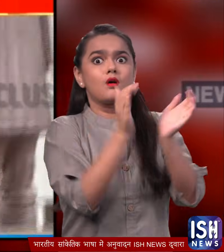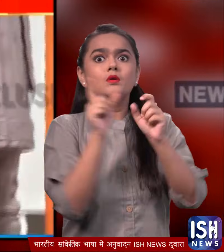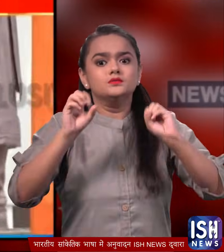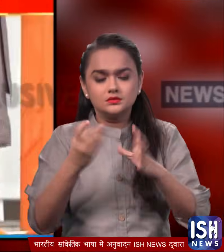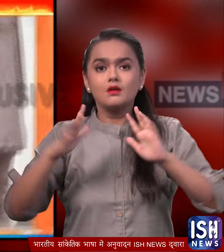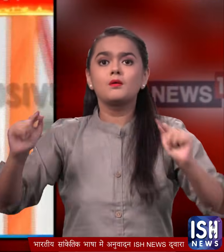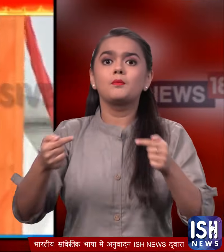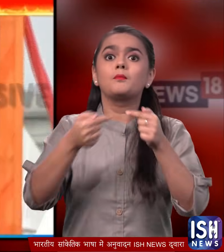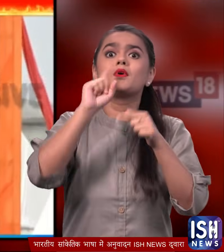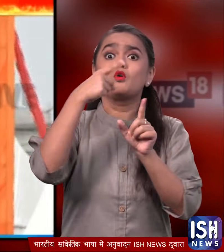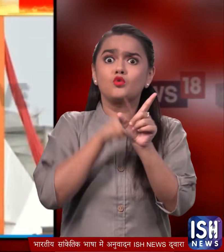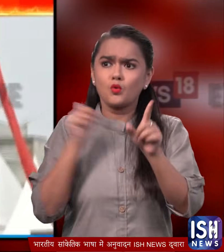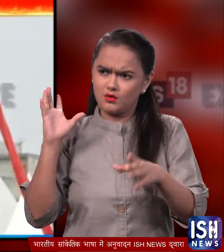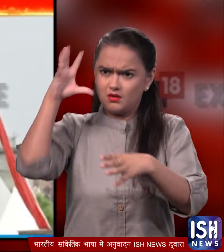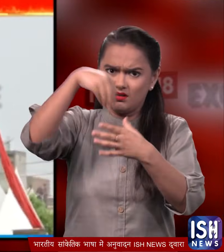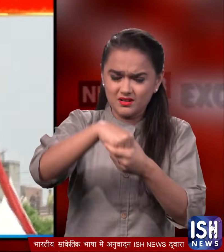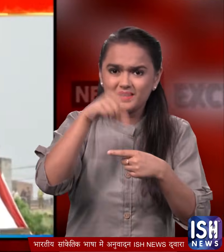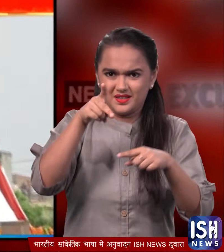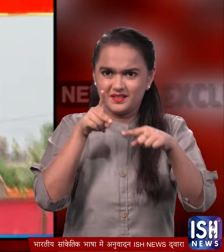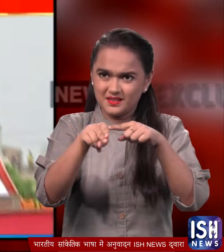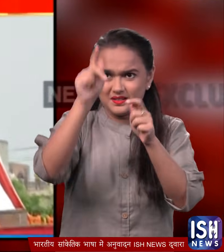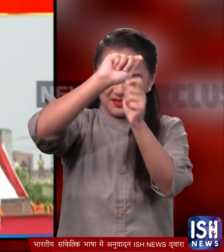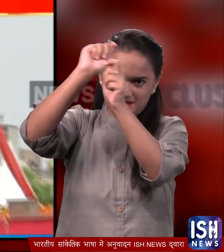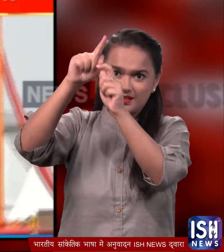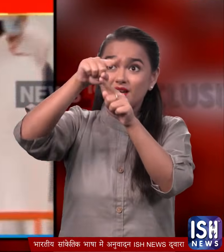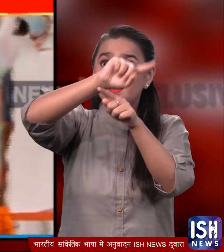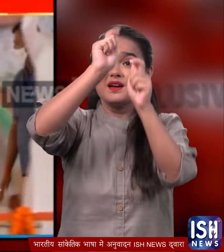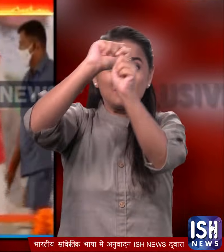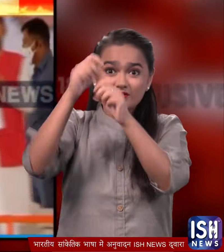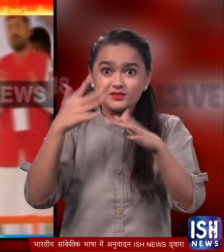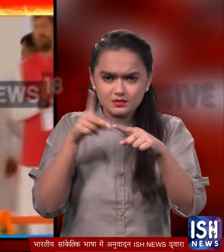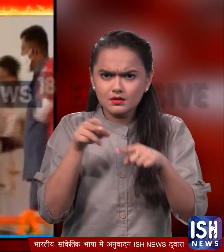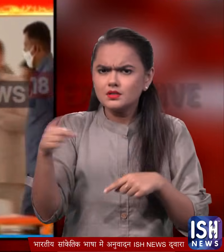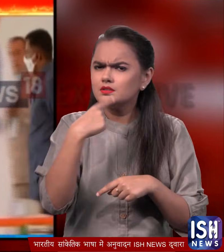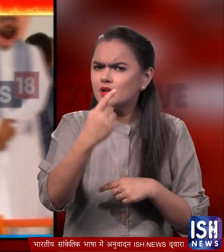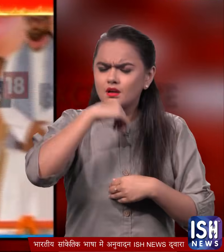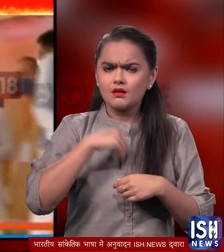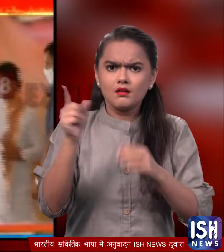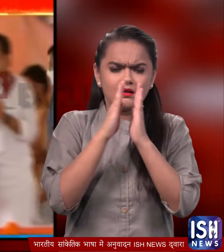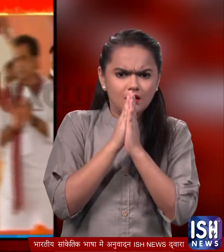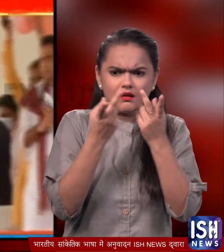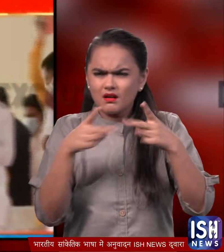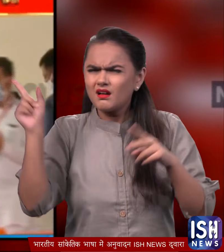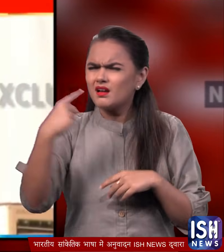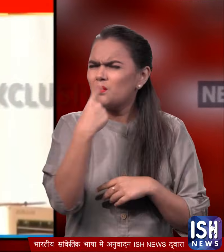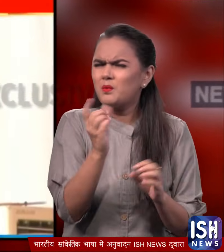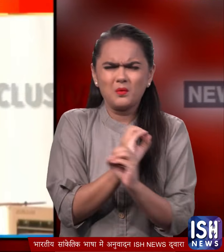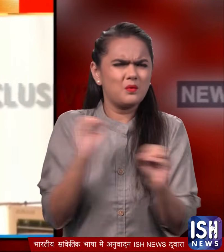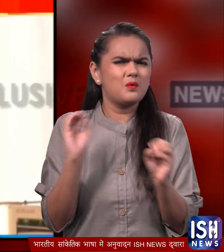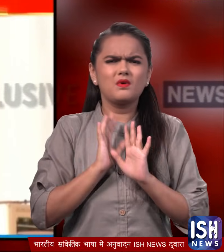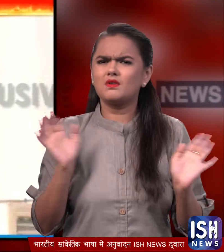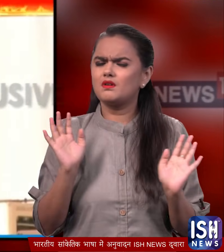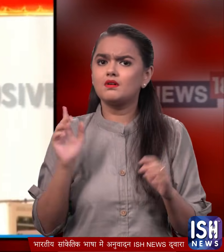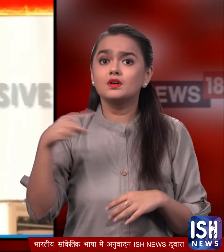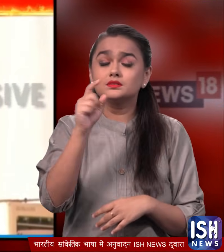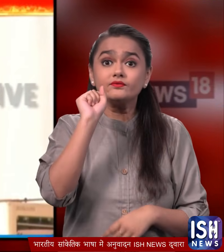ही मुख्यमंत्री योगी आदित्यनाथ ने सम्राट मिहिर भोज की मूर्ति का अनावरण कर दिया, लेकिन मंच से उन्होंने मिहिर भोज की जाति का जिक्र नहीं किया। सबसे